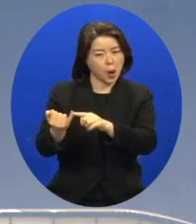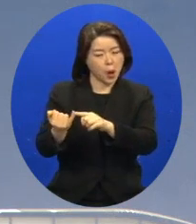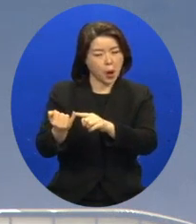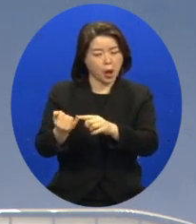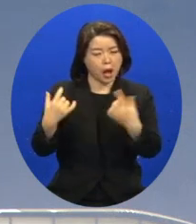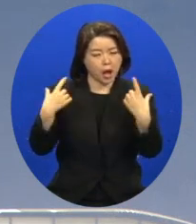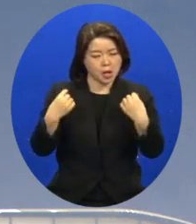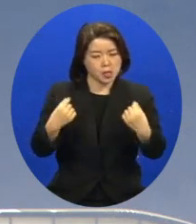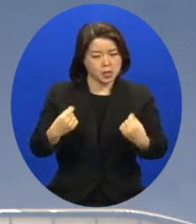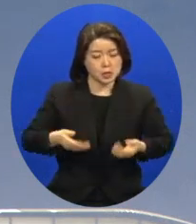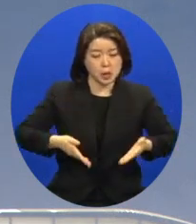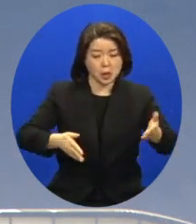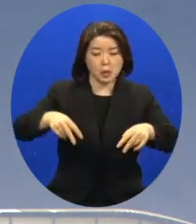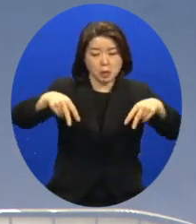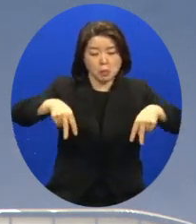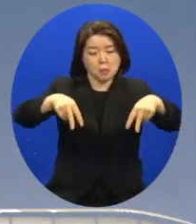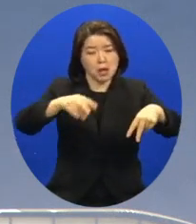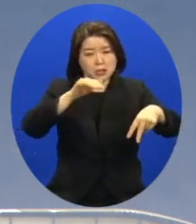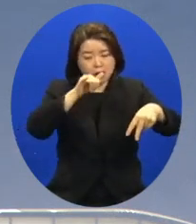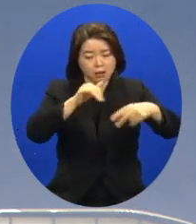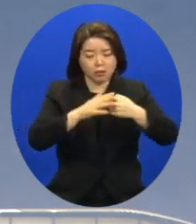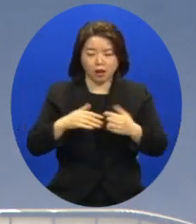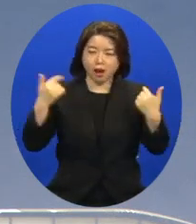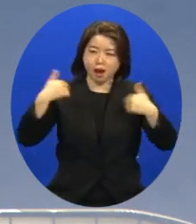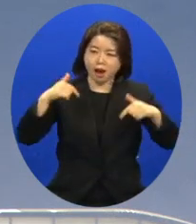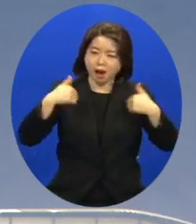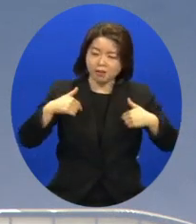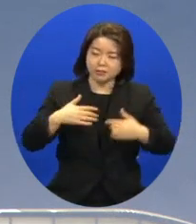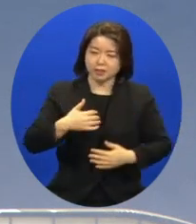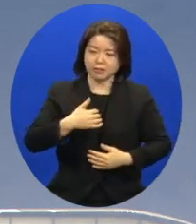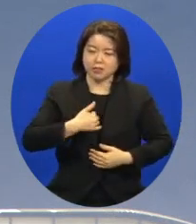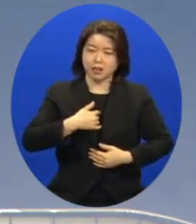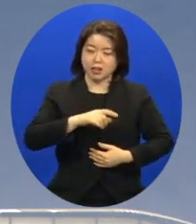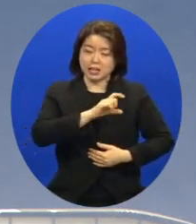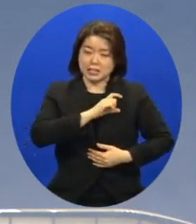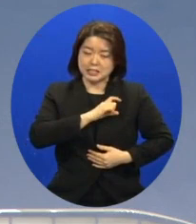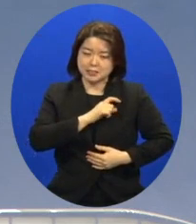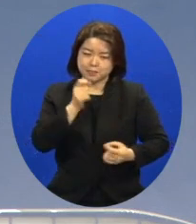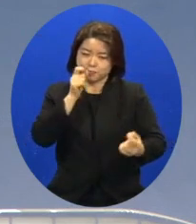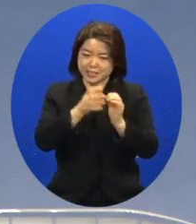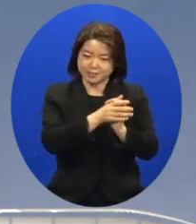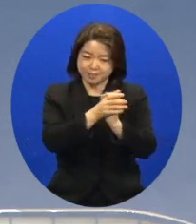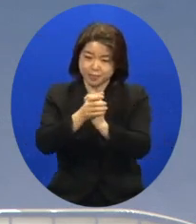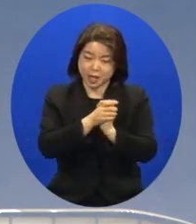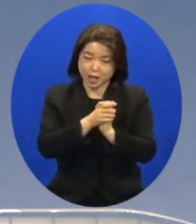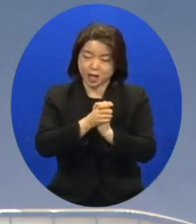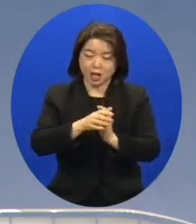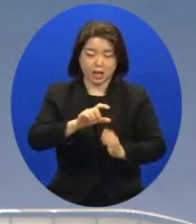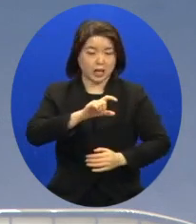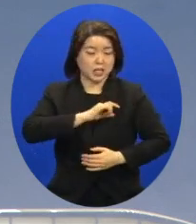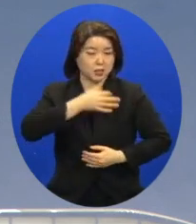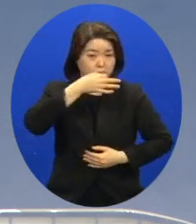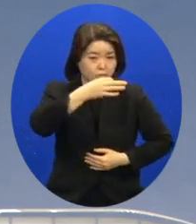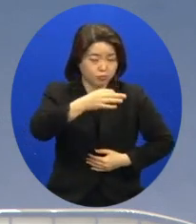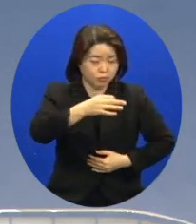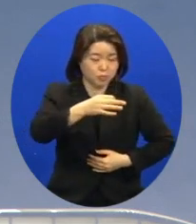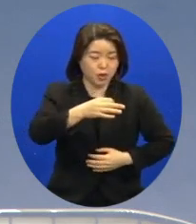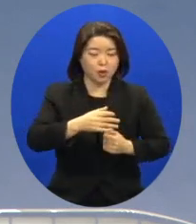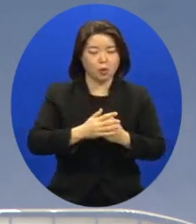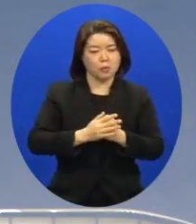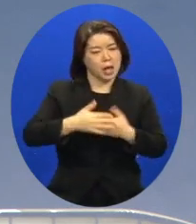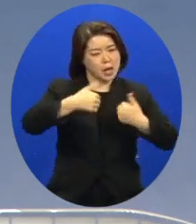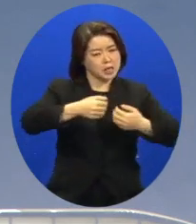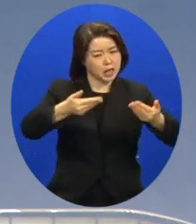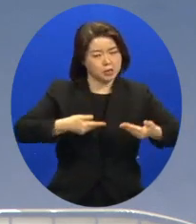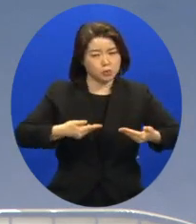것이고 언제나 그랬던 것처럼 내 이름을 친근하게 부르면서 인사를 건넬 것이다. 게다가 옷을 거의 걸치지